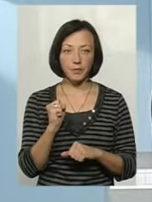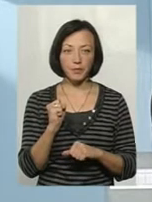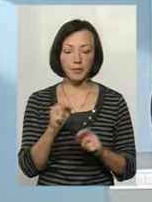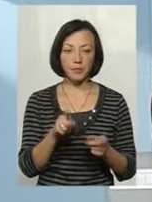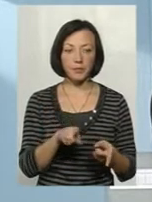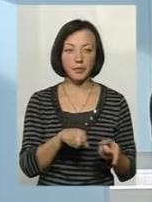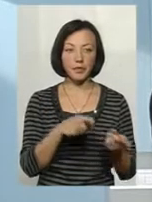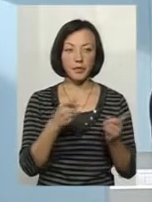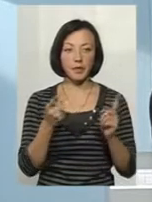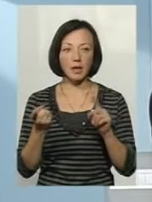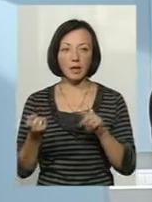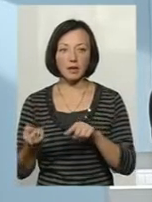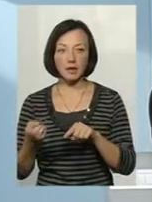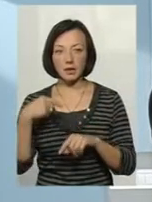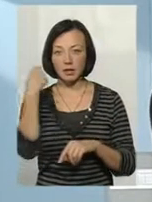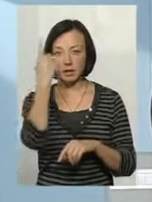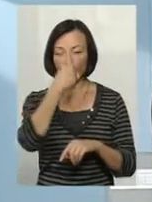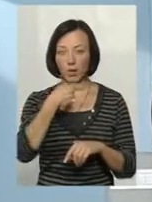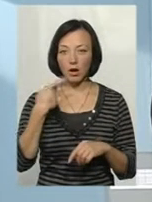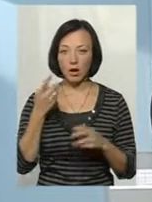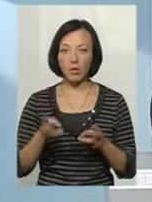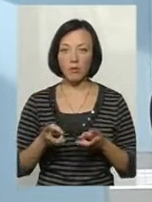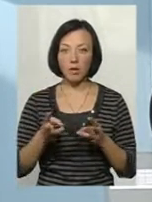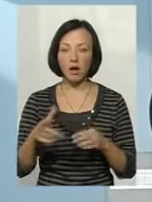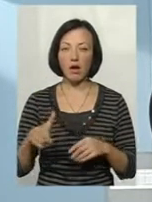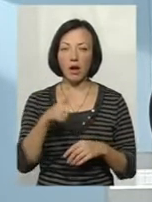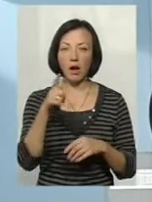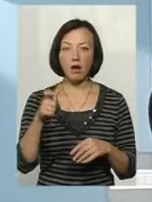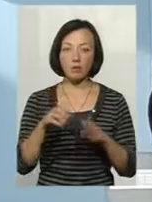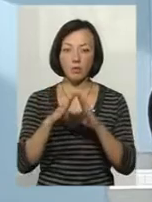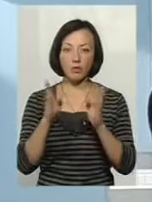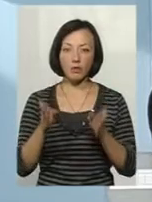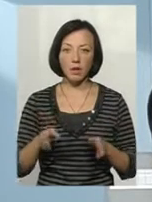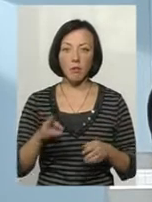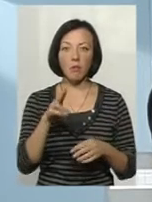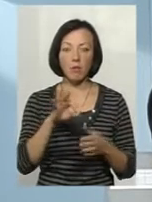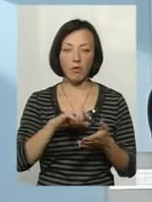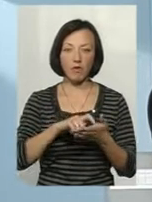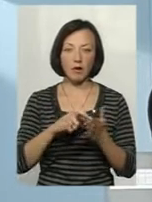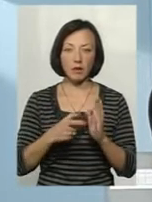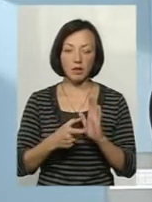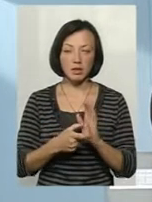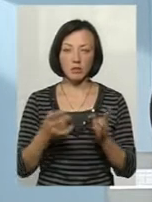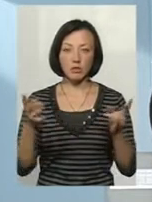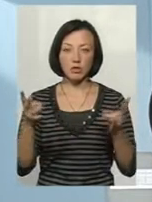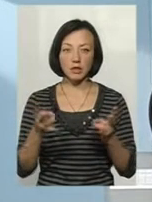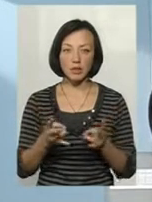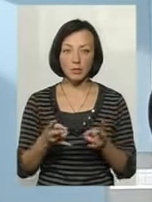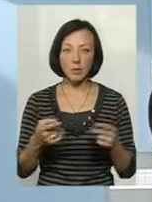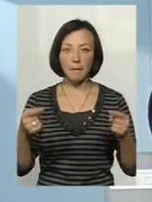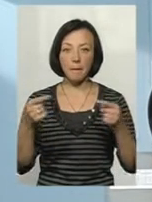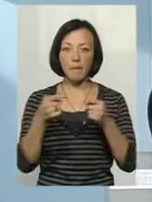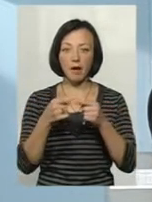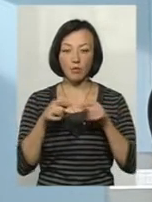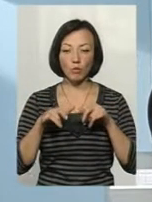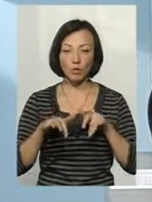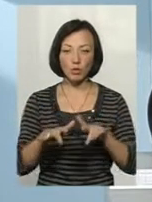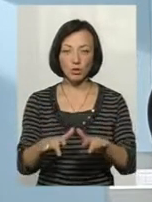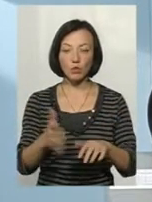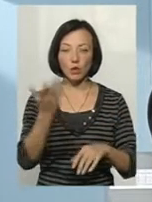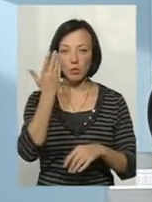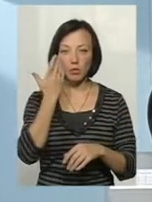перехід на індивідуальне опалення з індивідуальними газовими котлами поквартирними, потрібно пройти певну процедуру. Тобто